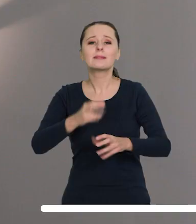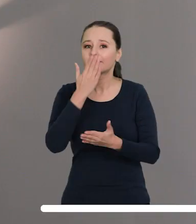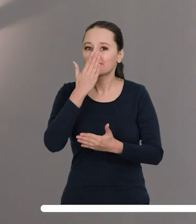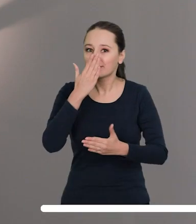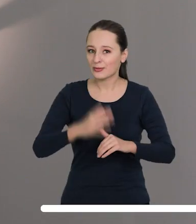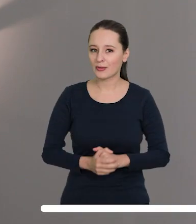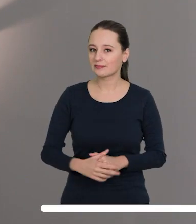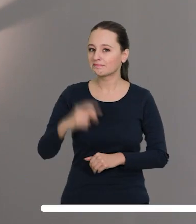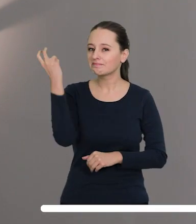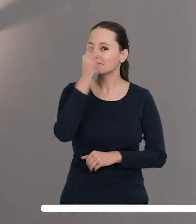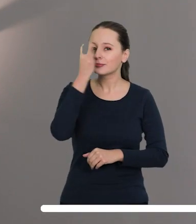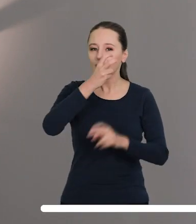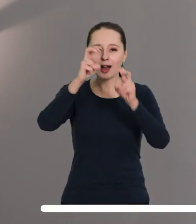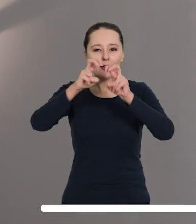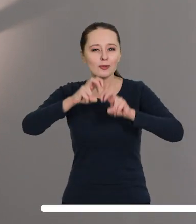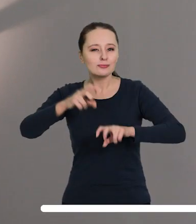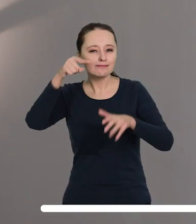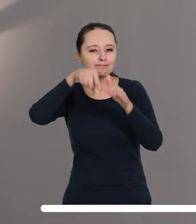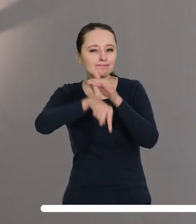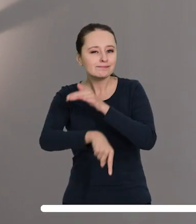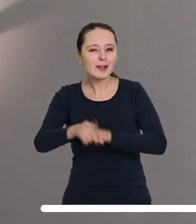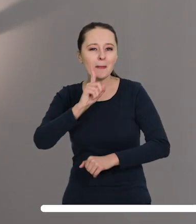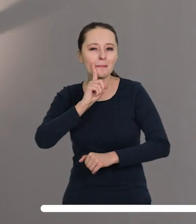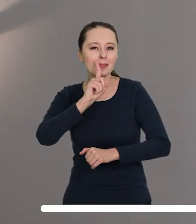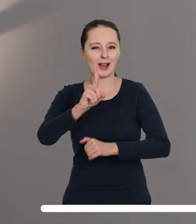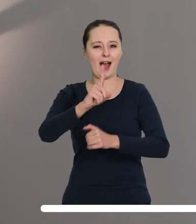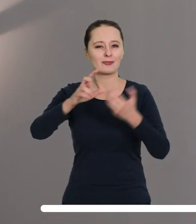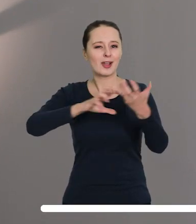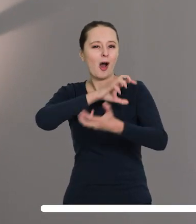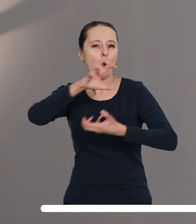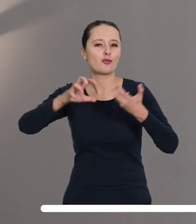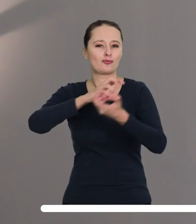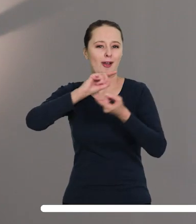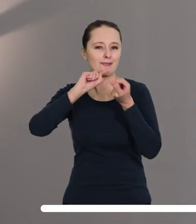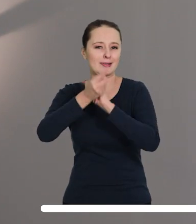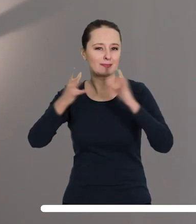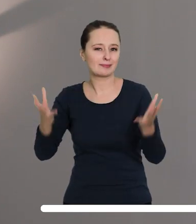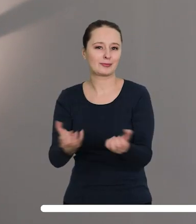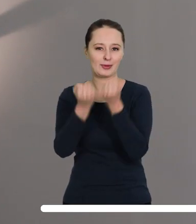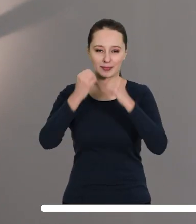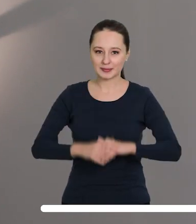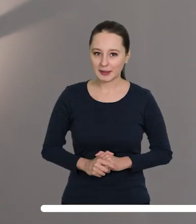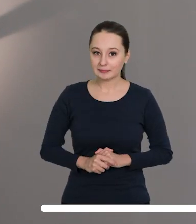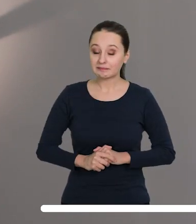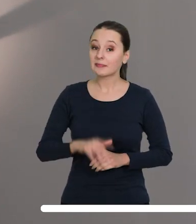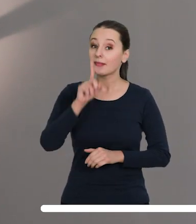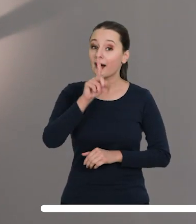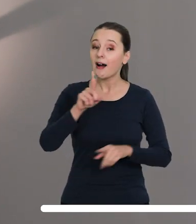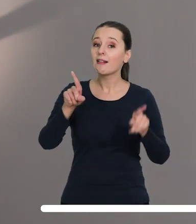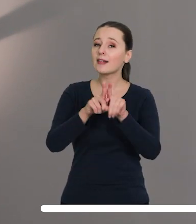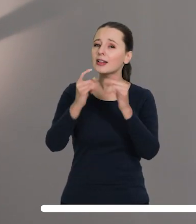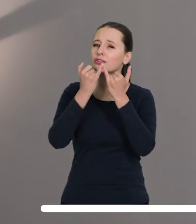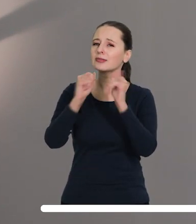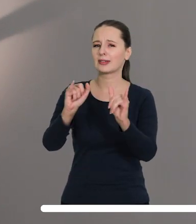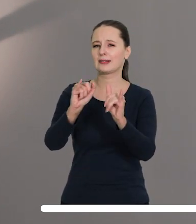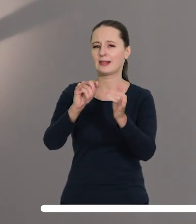badacza. Nieustępowanie w ciekawości pozwala odkrywać prawdę o wciąż zmieniającym się świecie. Ma